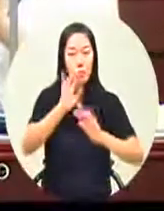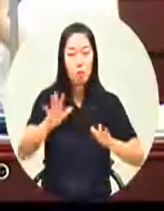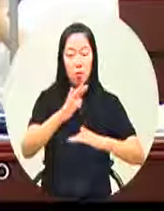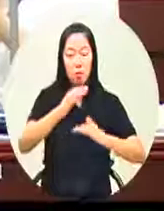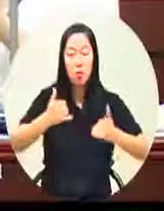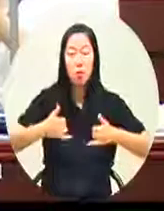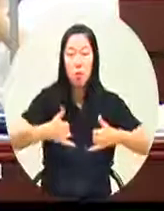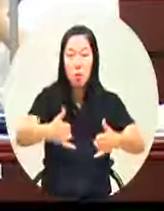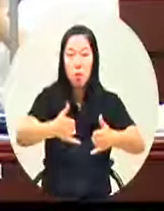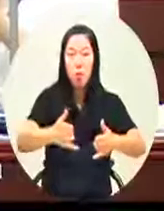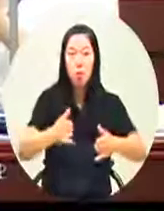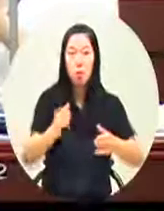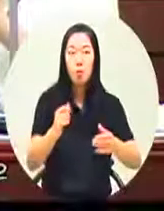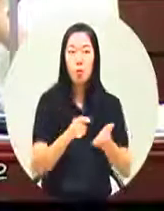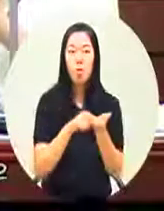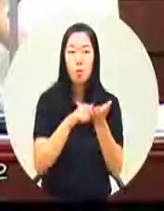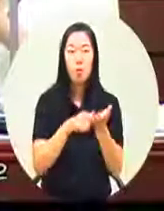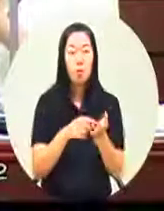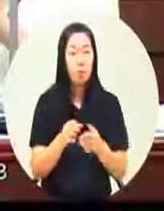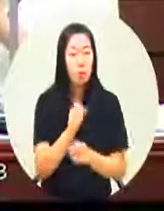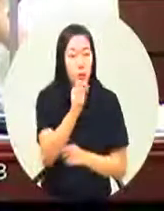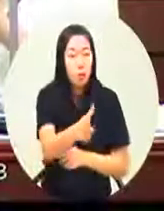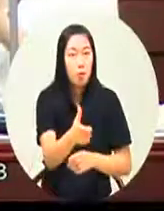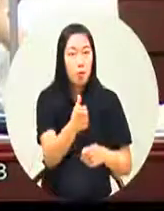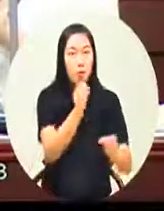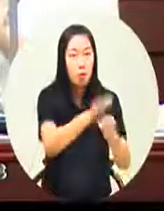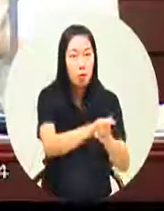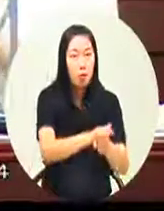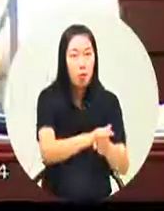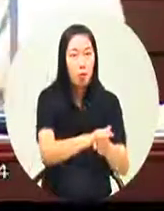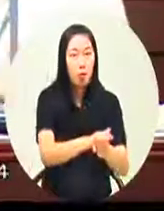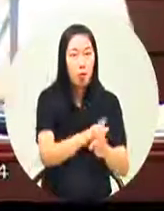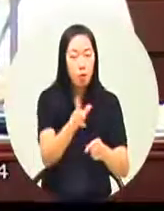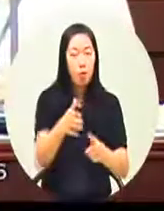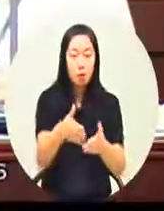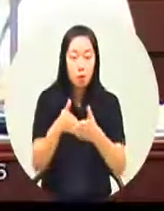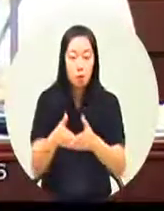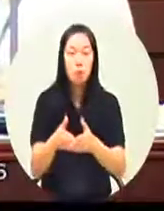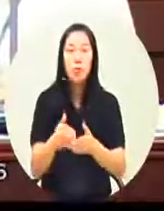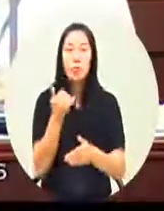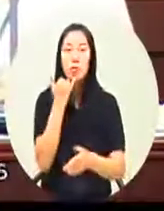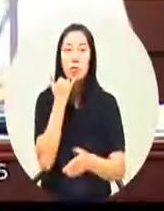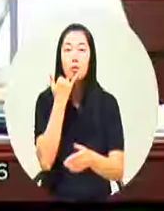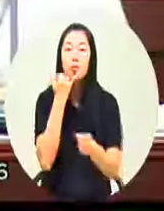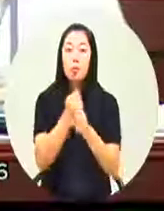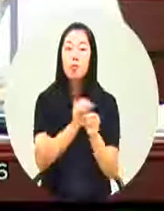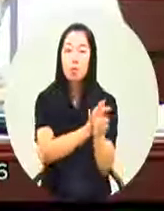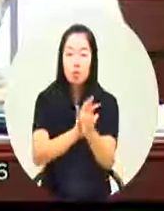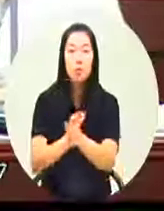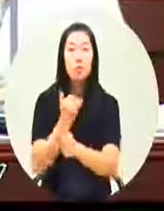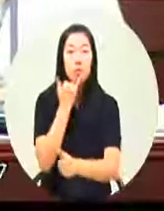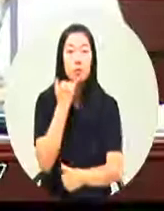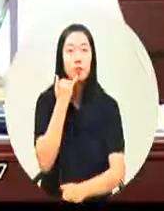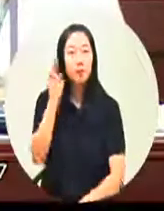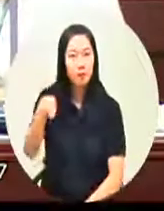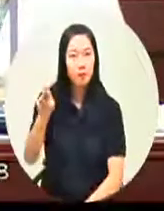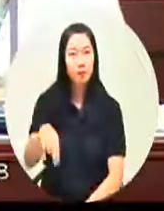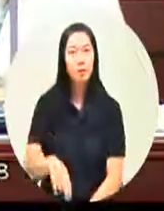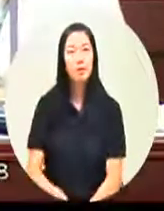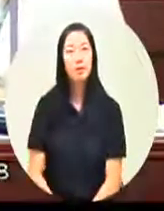不是限定路线的购车补助，所以它有机会到需要的地方去做服务，只要是包车就